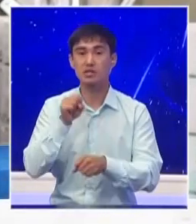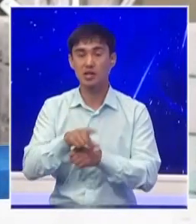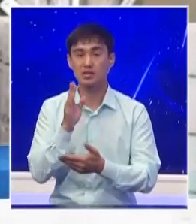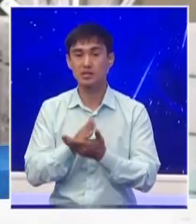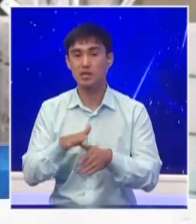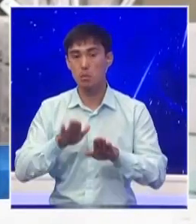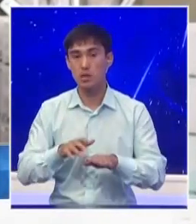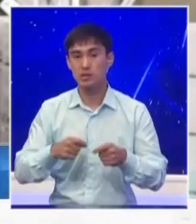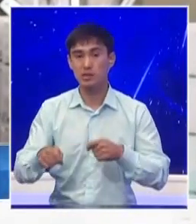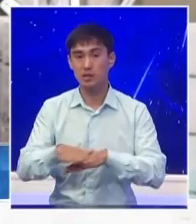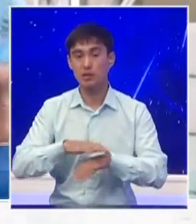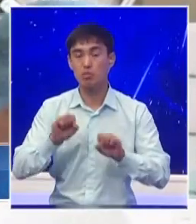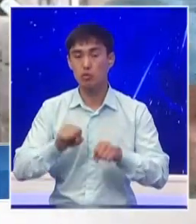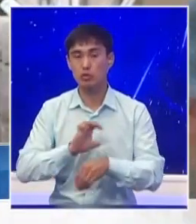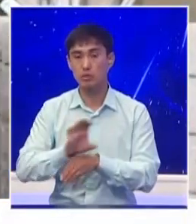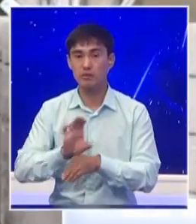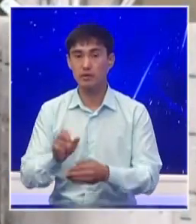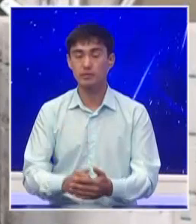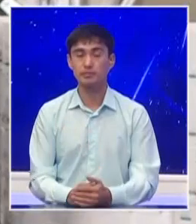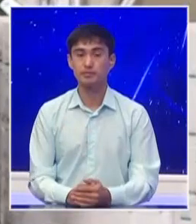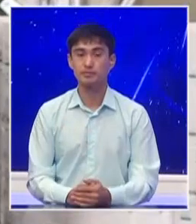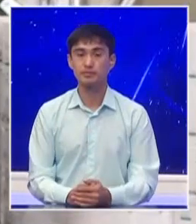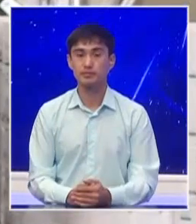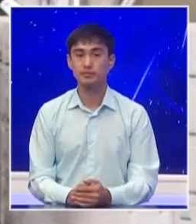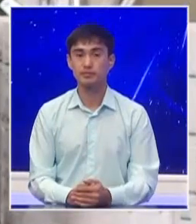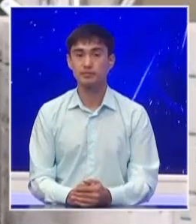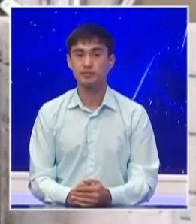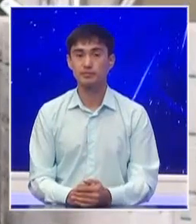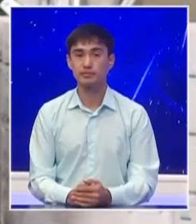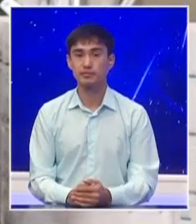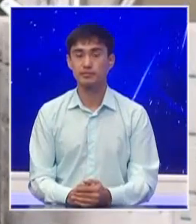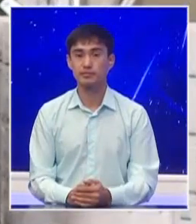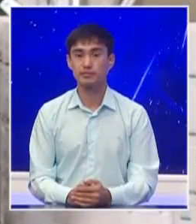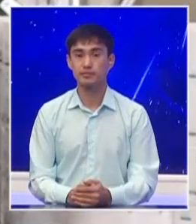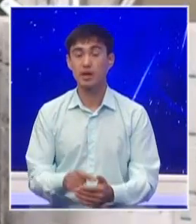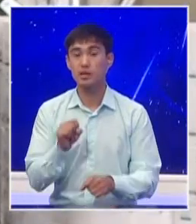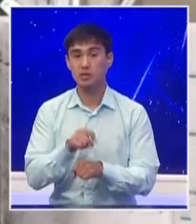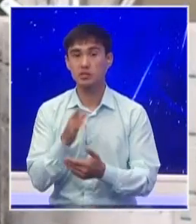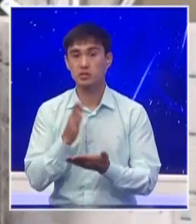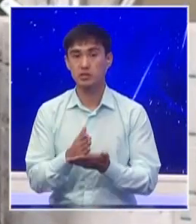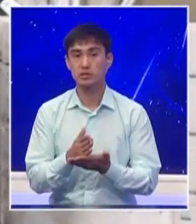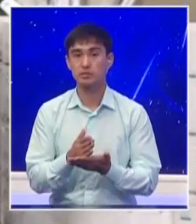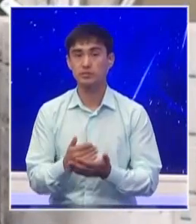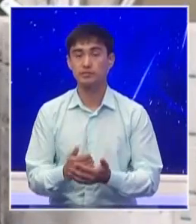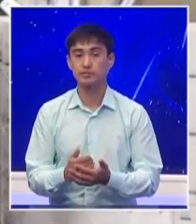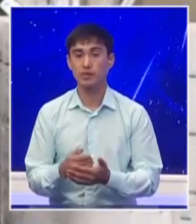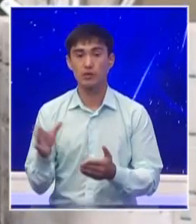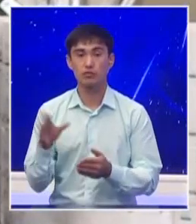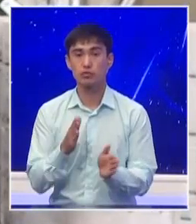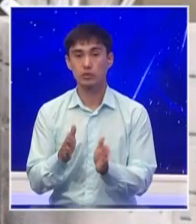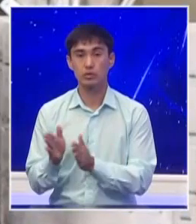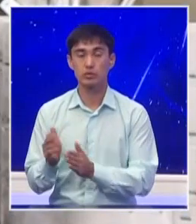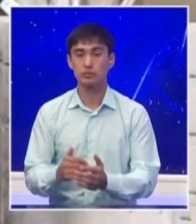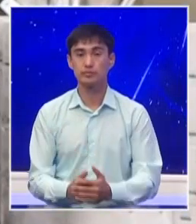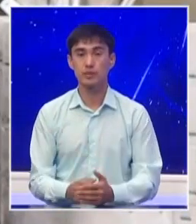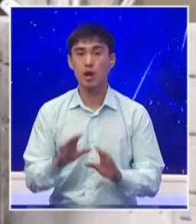на местный рынок надо успеть тоже со всех сторон. Ну, заказы есть сейчас, все уже налаживается,